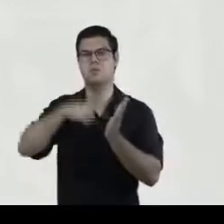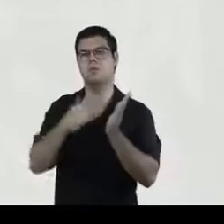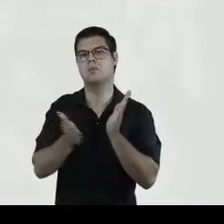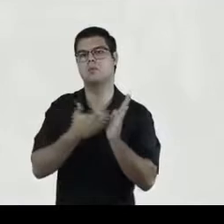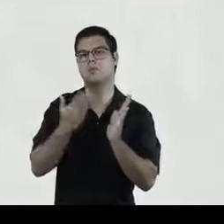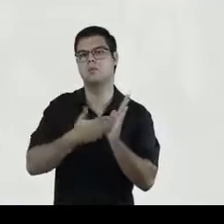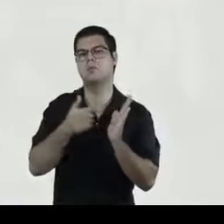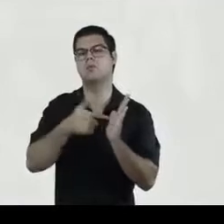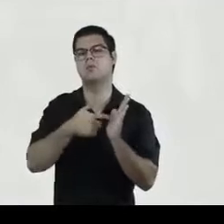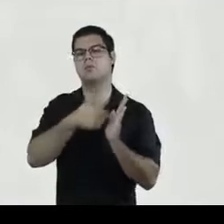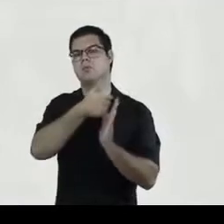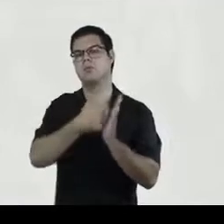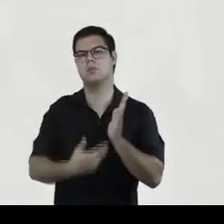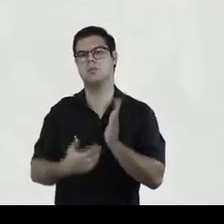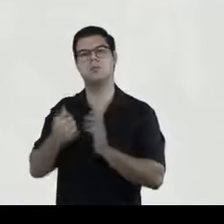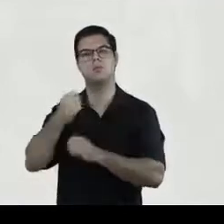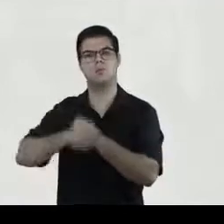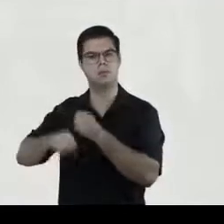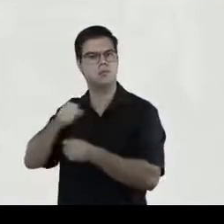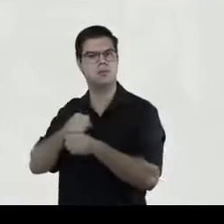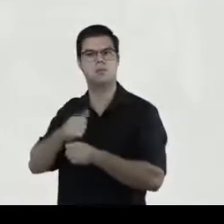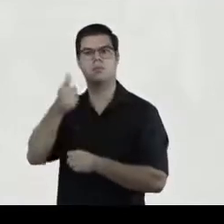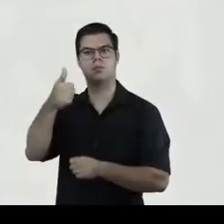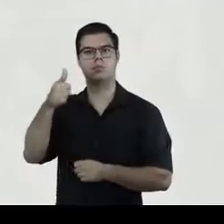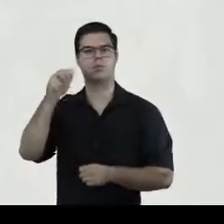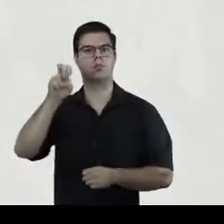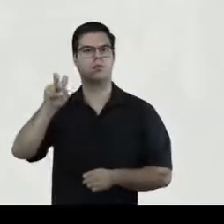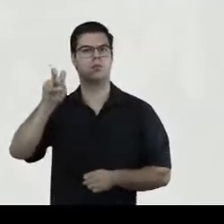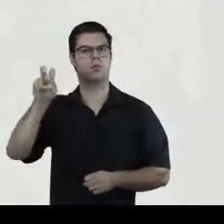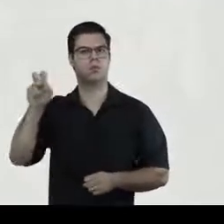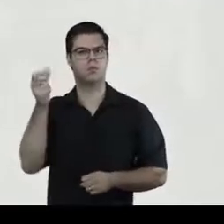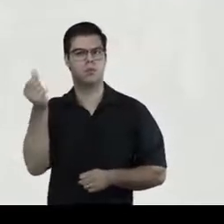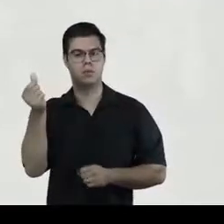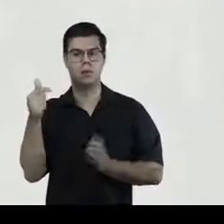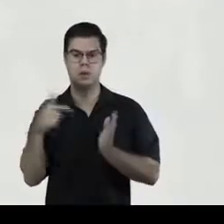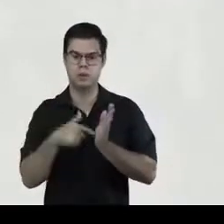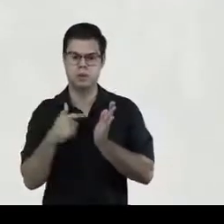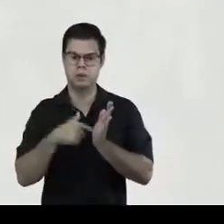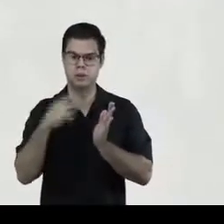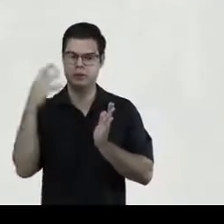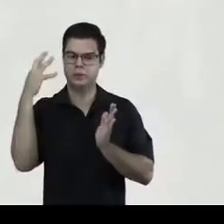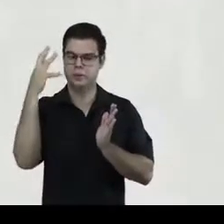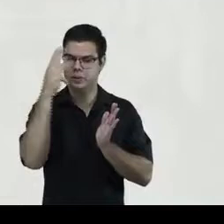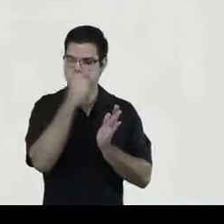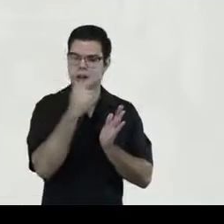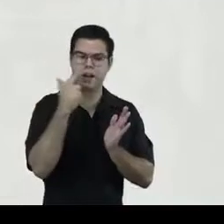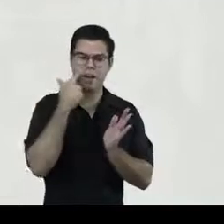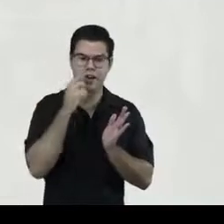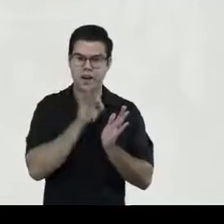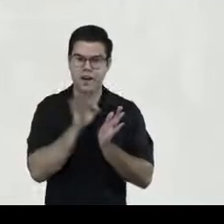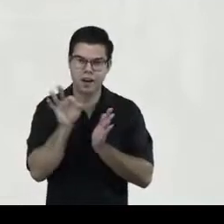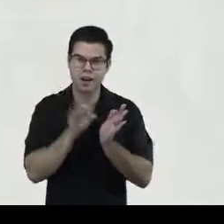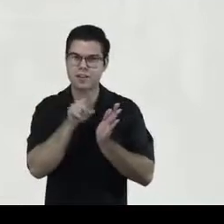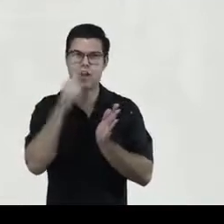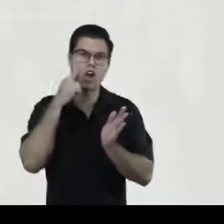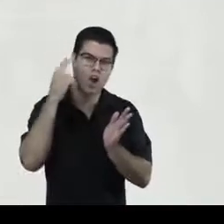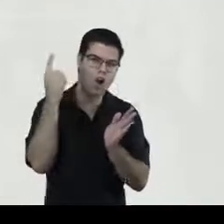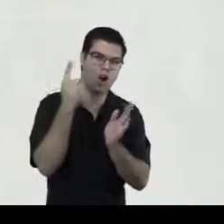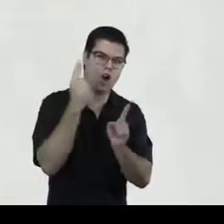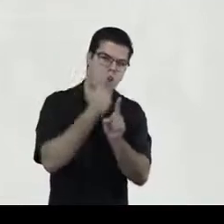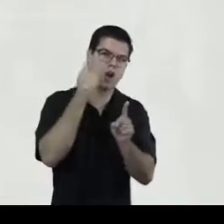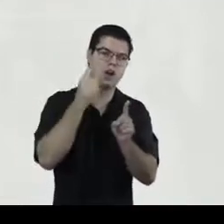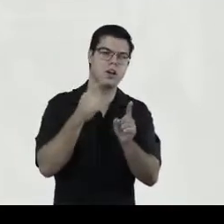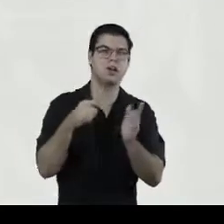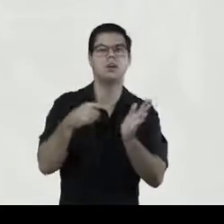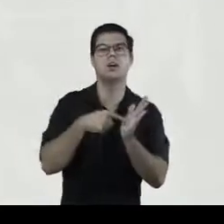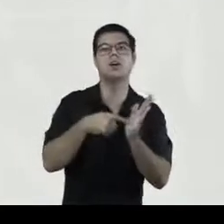un très bel ornement que vous reconnaissez. Et on dit que cet ornement ne figure pas dans l'exemplaire de 1555, ce qui est bien